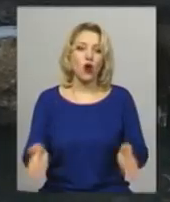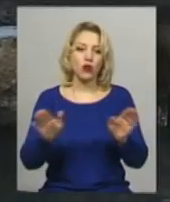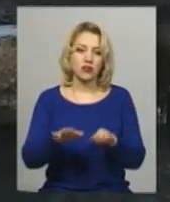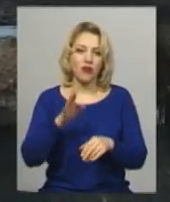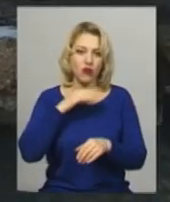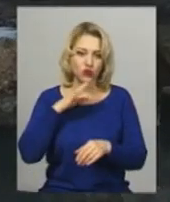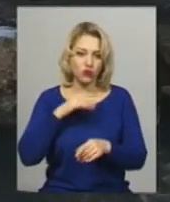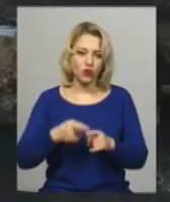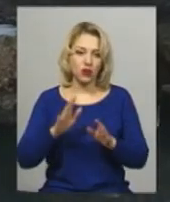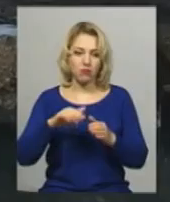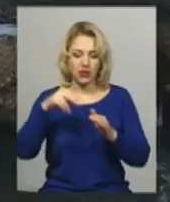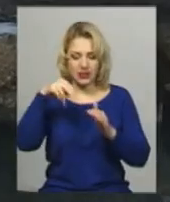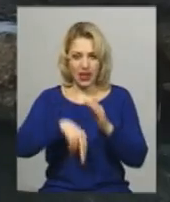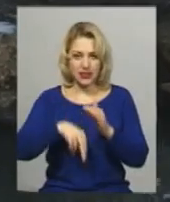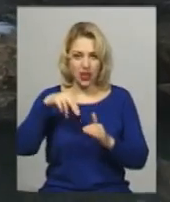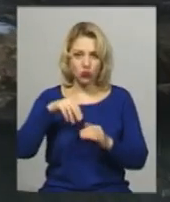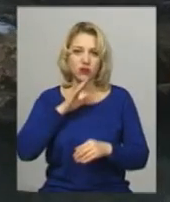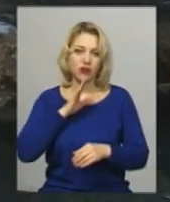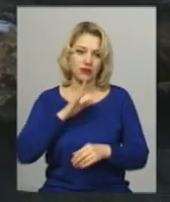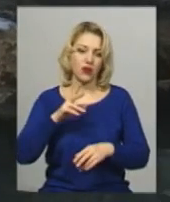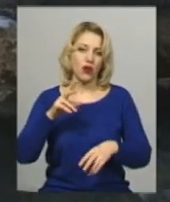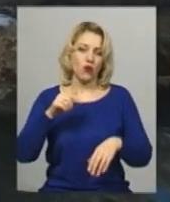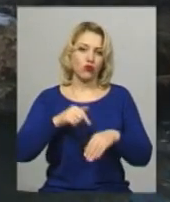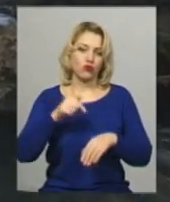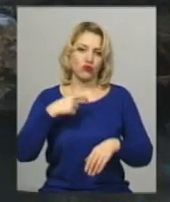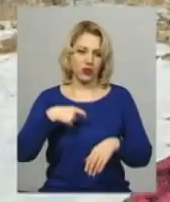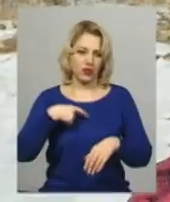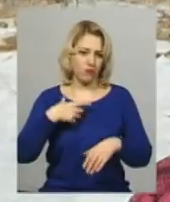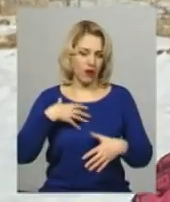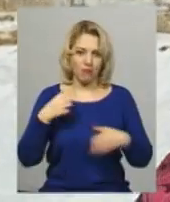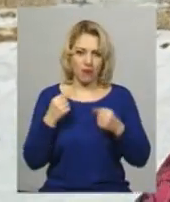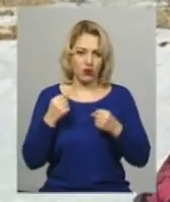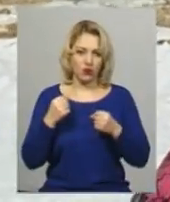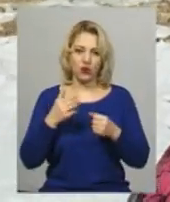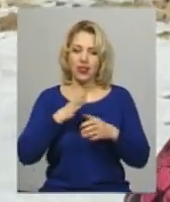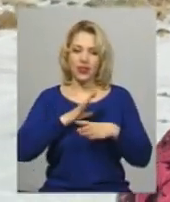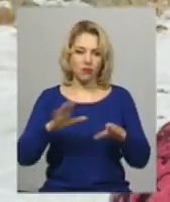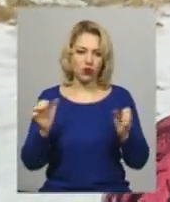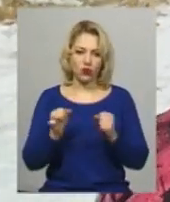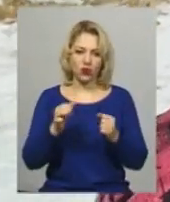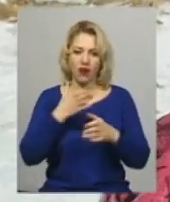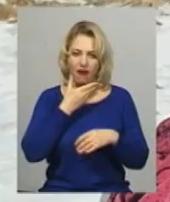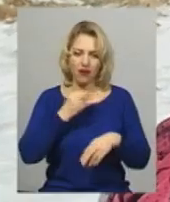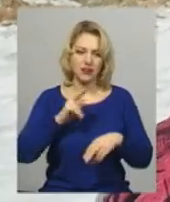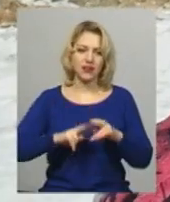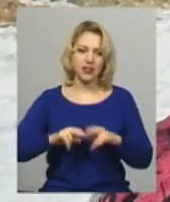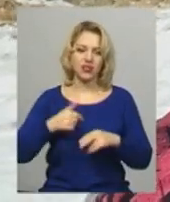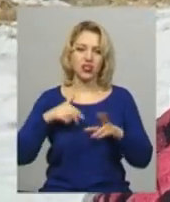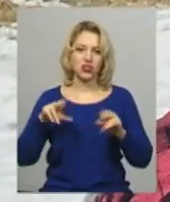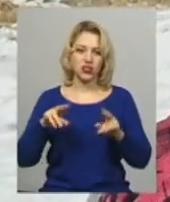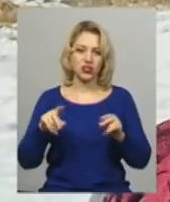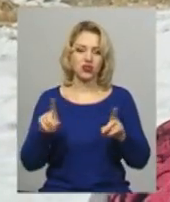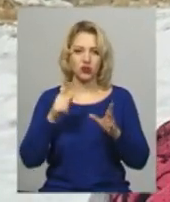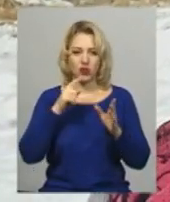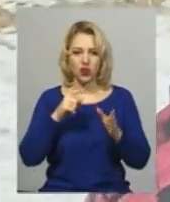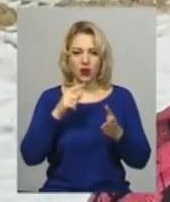Після занурення Зінаїда Мовчук почувається бадьорою. Каже, було зовсім не холодно. Дуже гарний піднесений настрій. Я дуже щаслива, що побувала